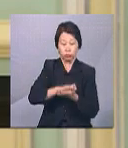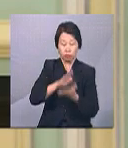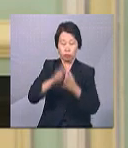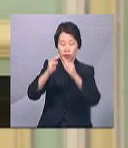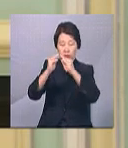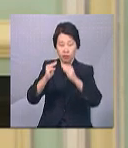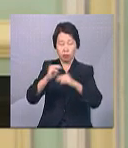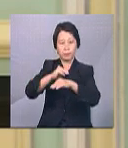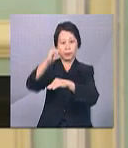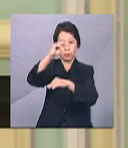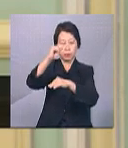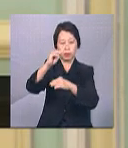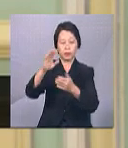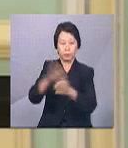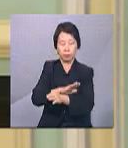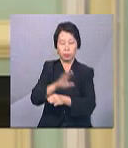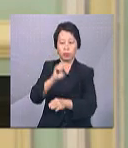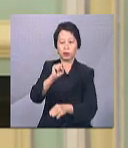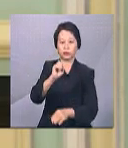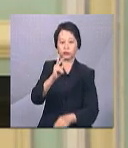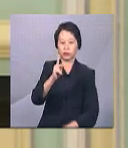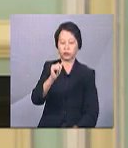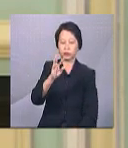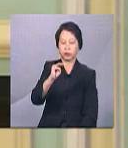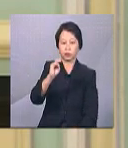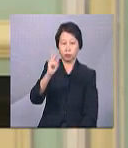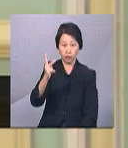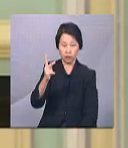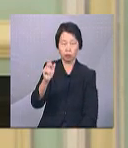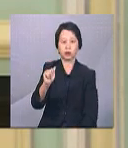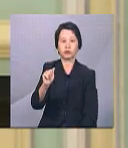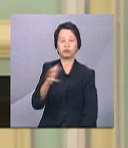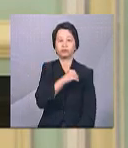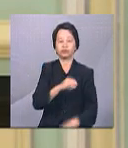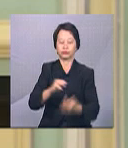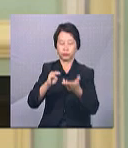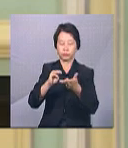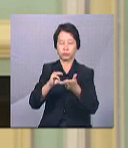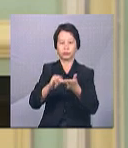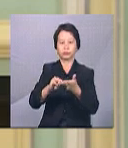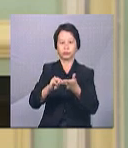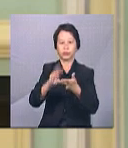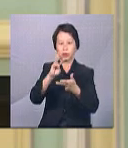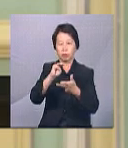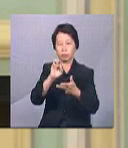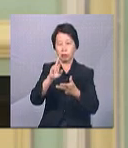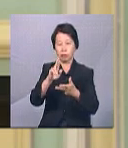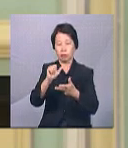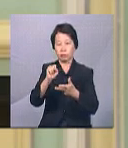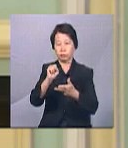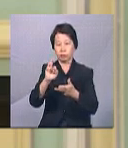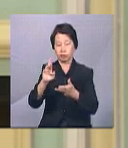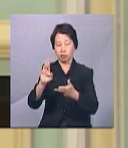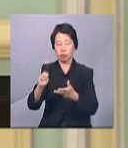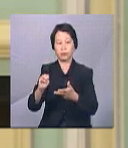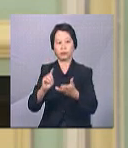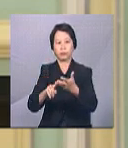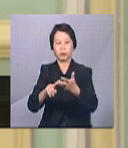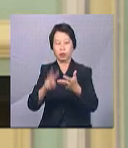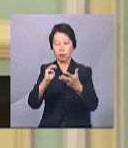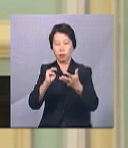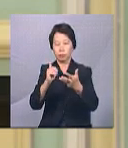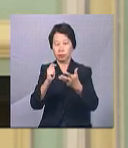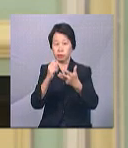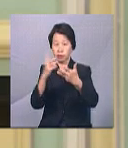Menengah kebangsaan agama KYT maktab rendah sains Mara MDA letak tentara diraja